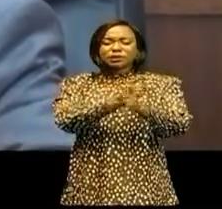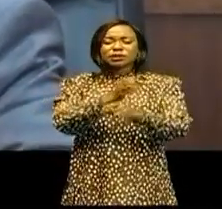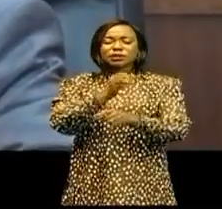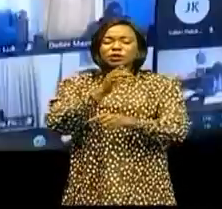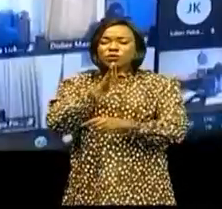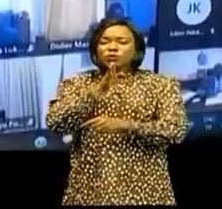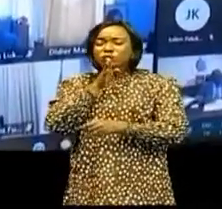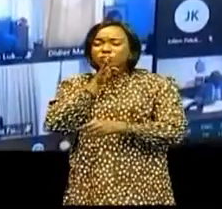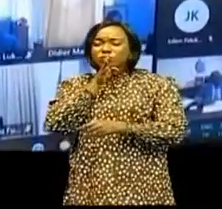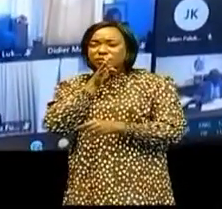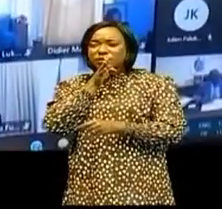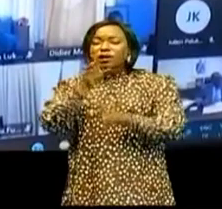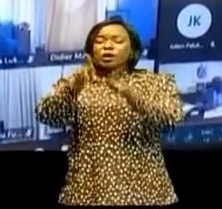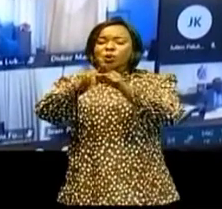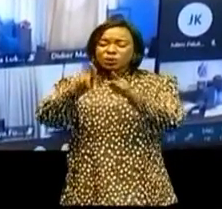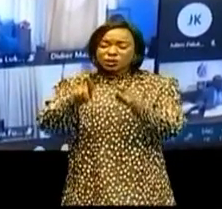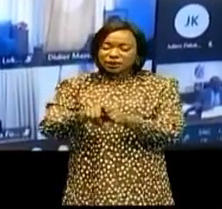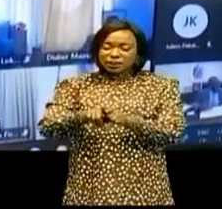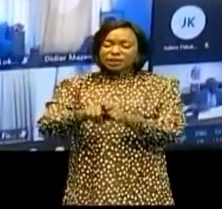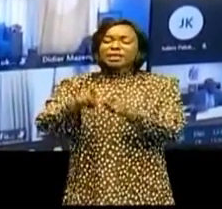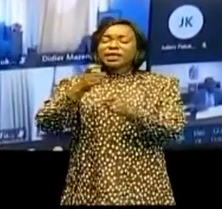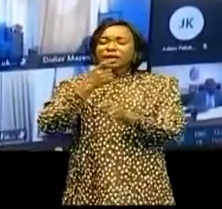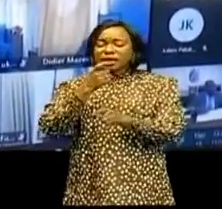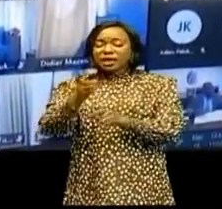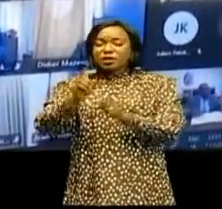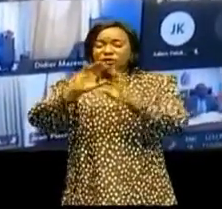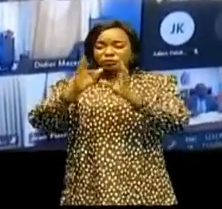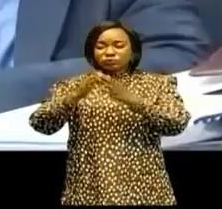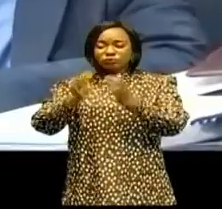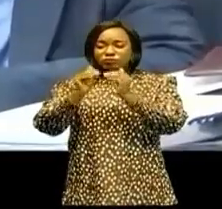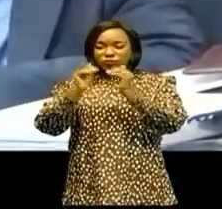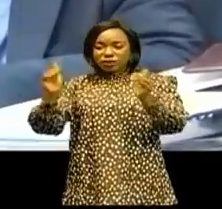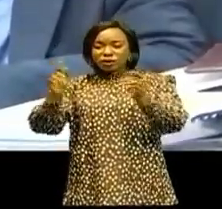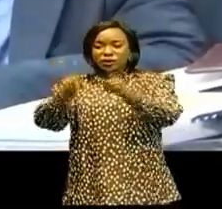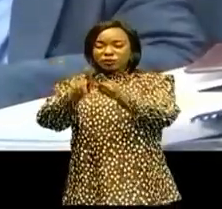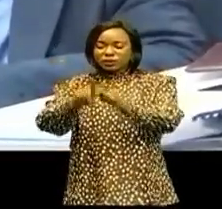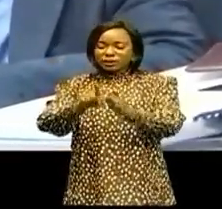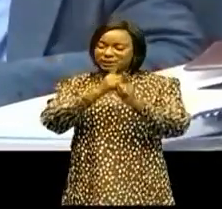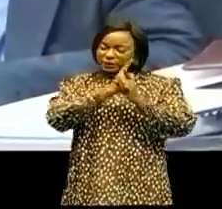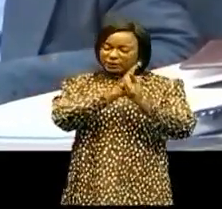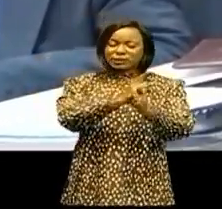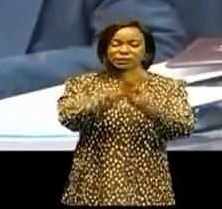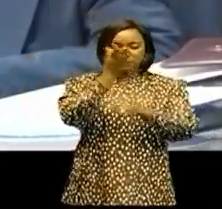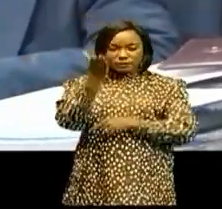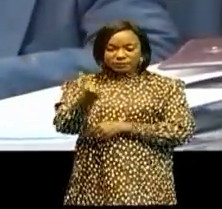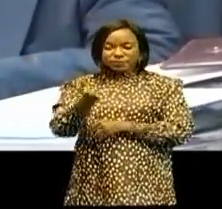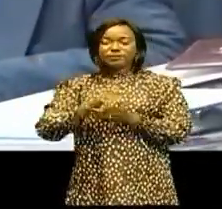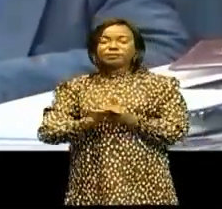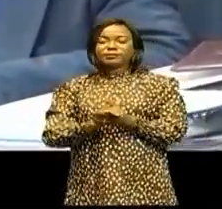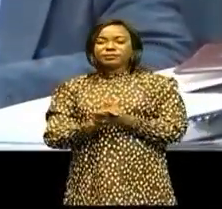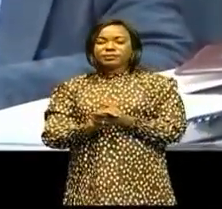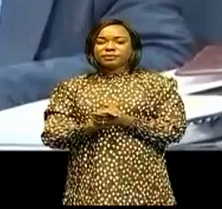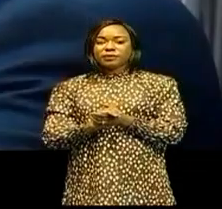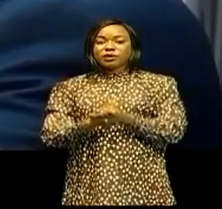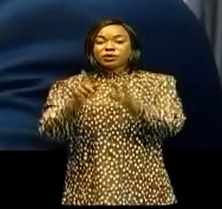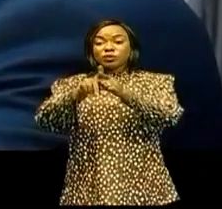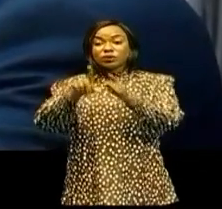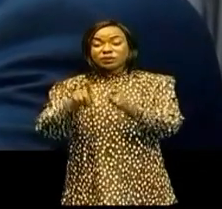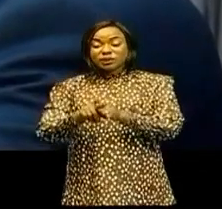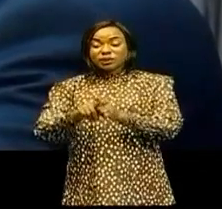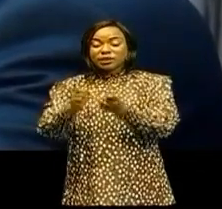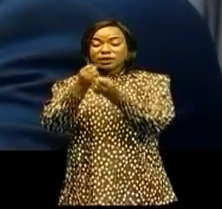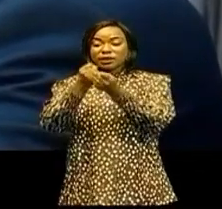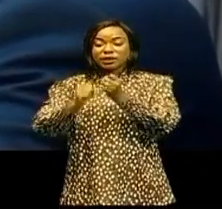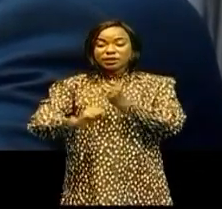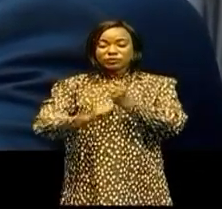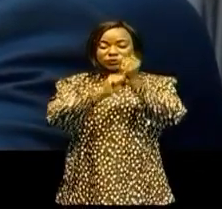à un niveau satisfaisant et sous contrôle des forces de défense et de sécurité. Il a soutenu que